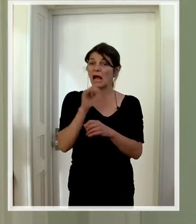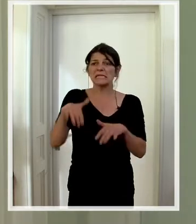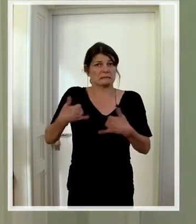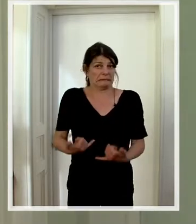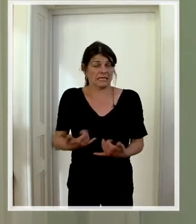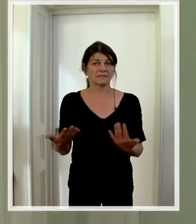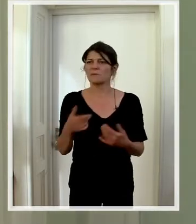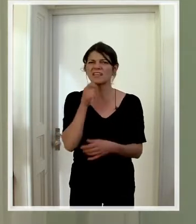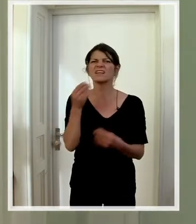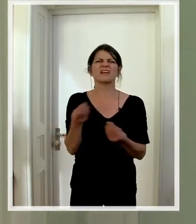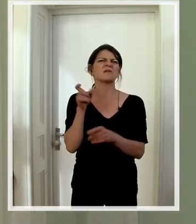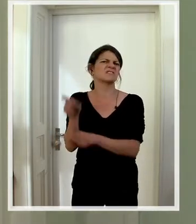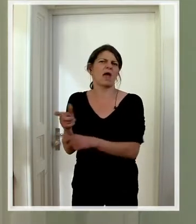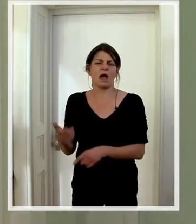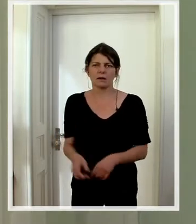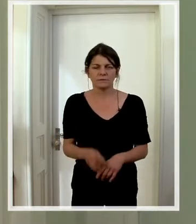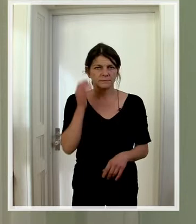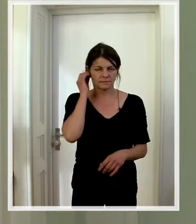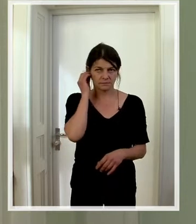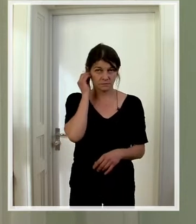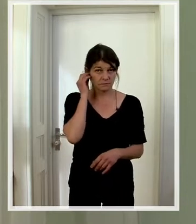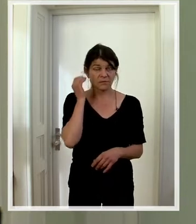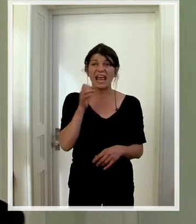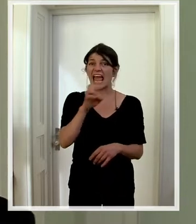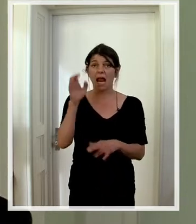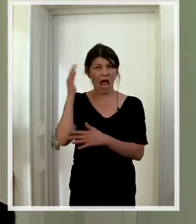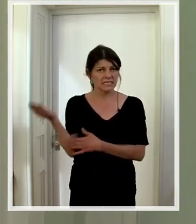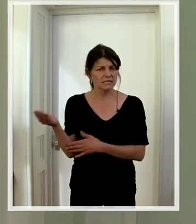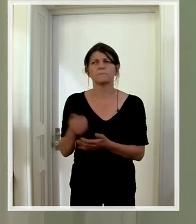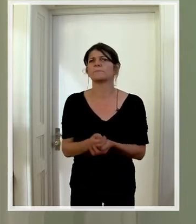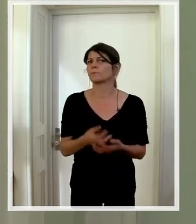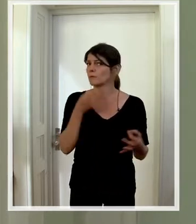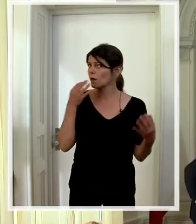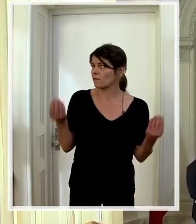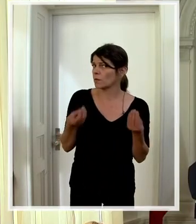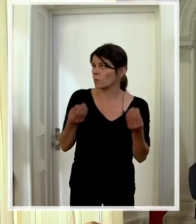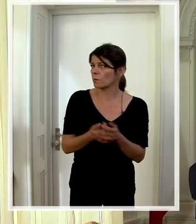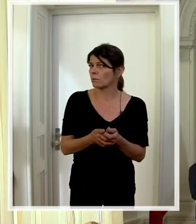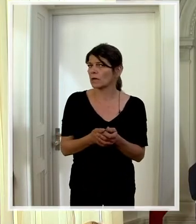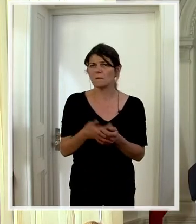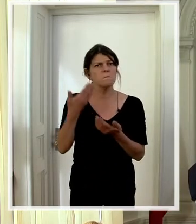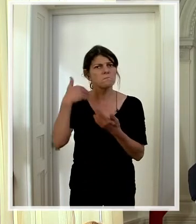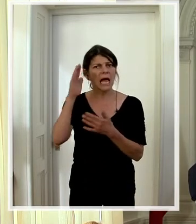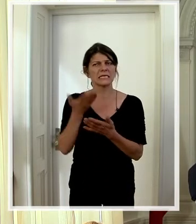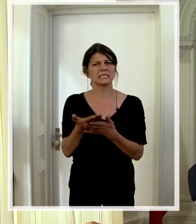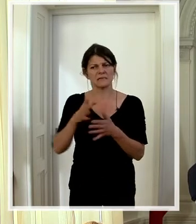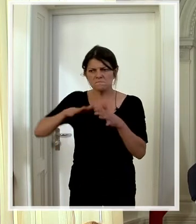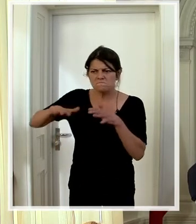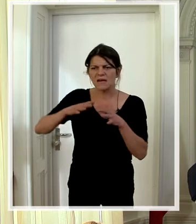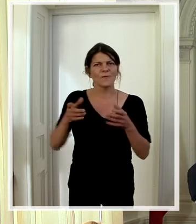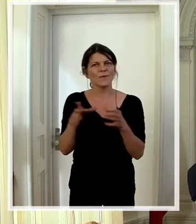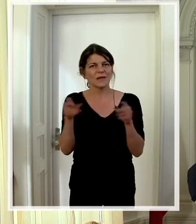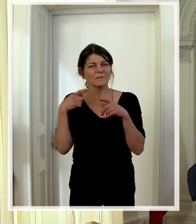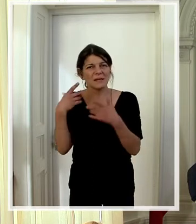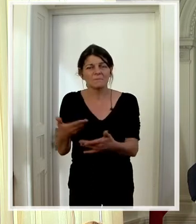Frage vom Zwang. Erich Hasler, warum? Also in den meisten Agglomerationen oder in allen Agglomerationen ist man früher